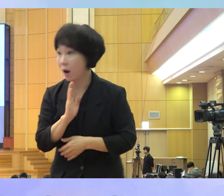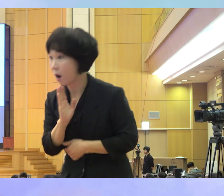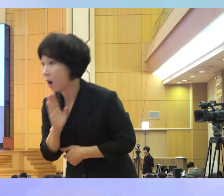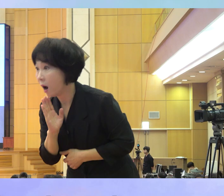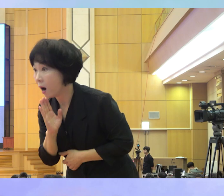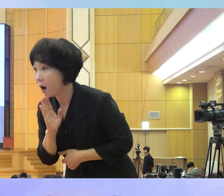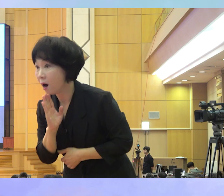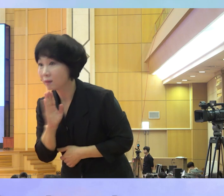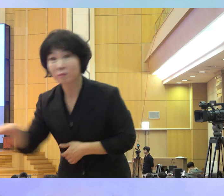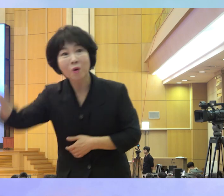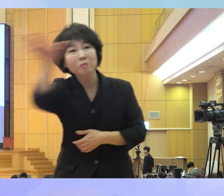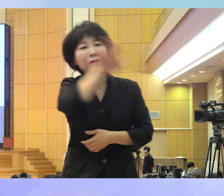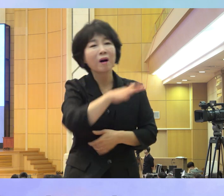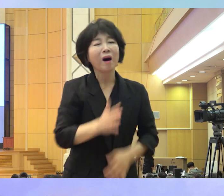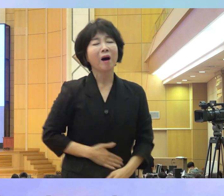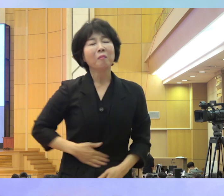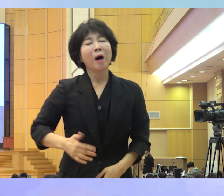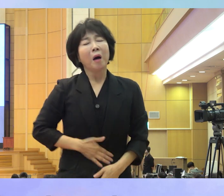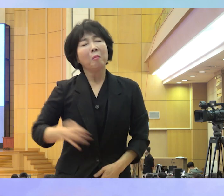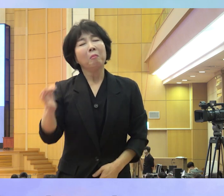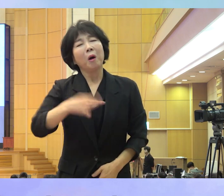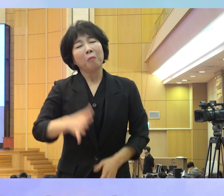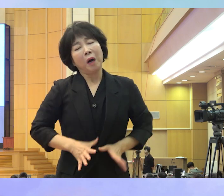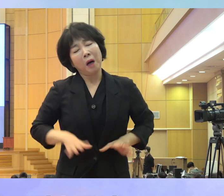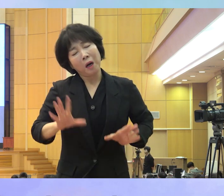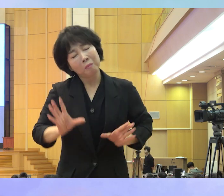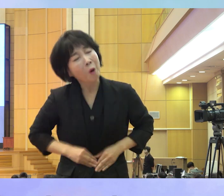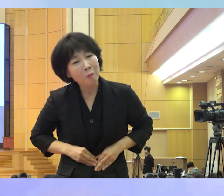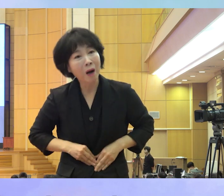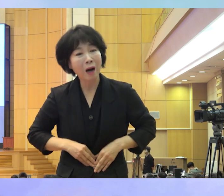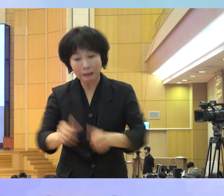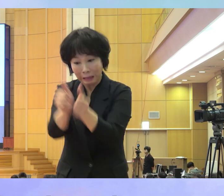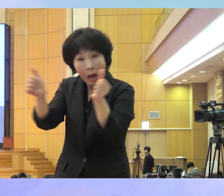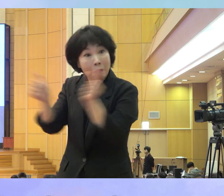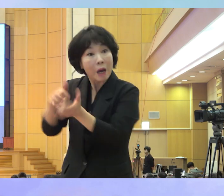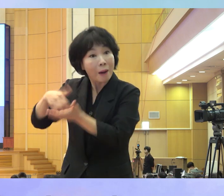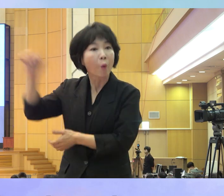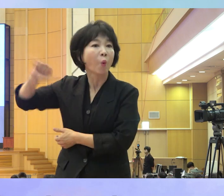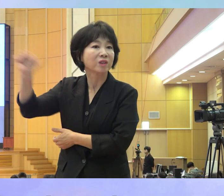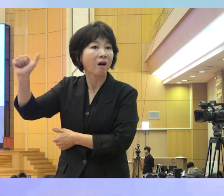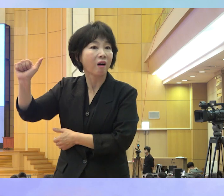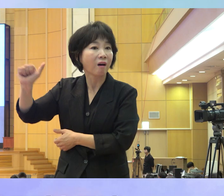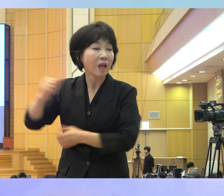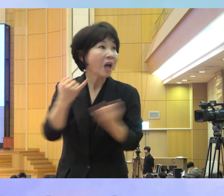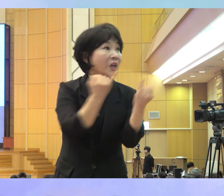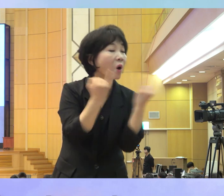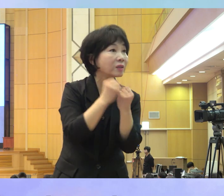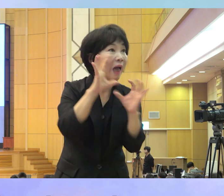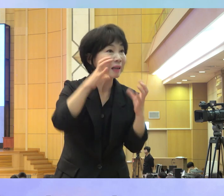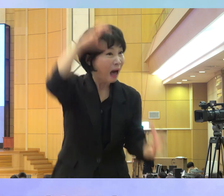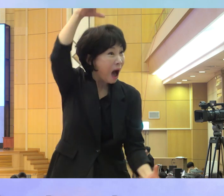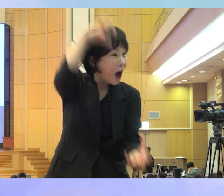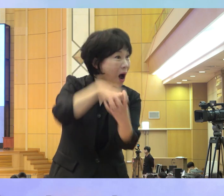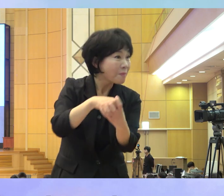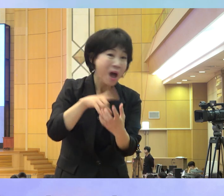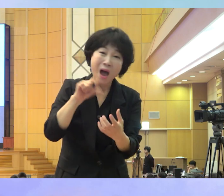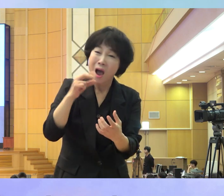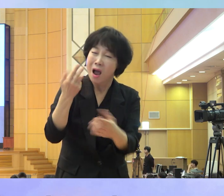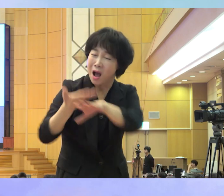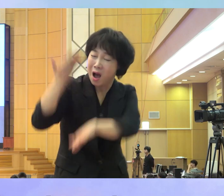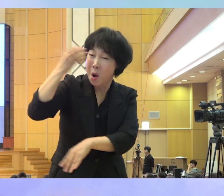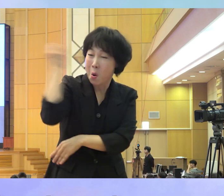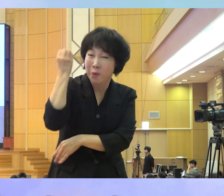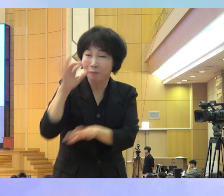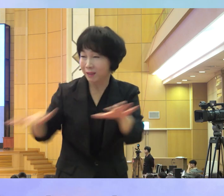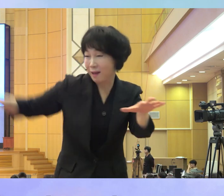지금 배고픈 사람들, 그 많은 사람들, 남자만 5,000명, 여자와 어린아이까지 합하면 수만 명 되는 그